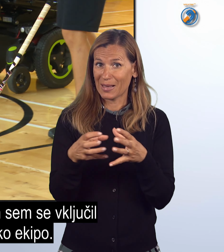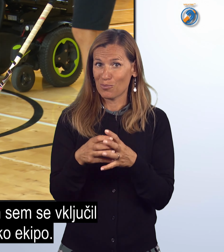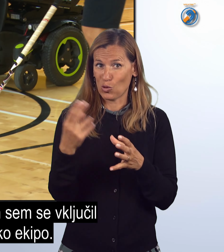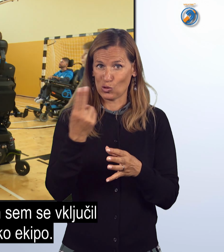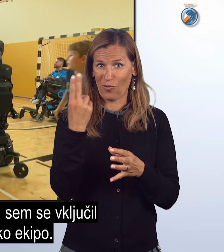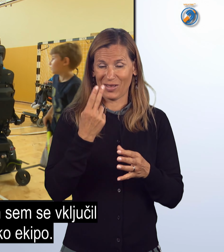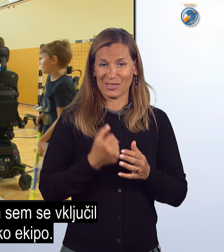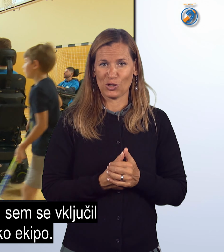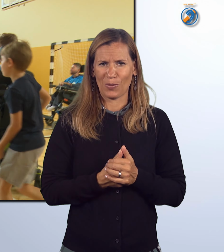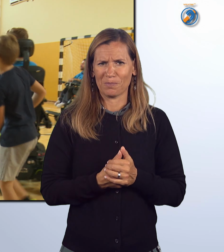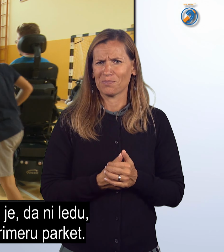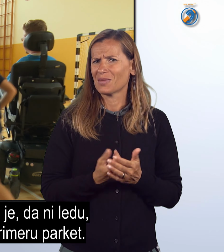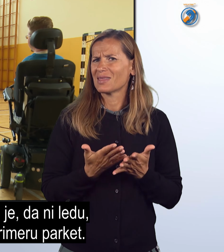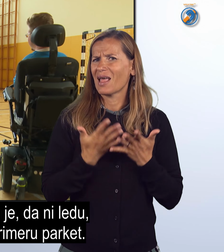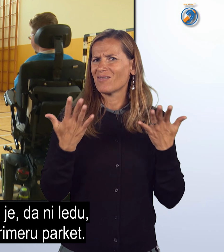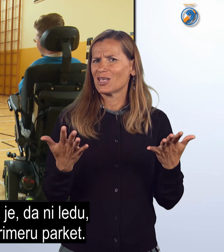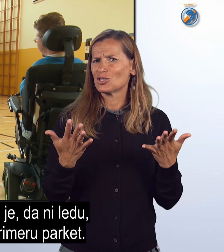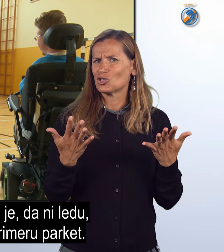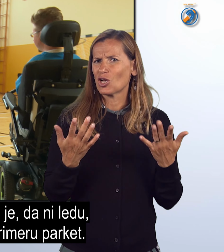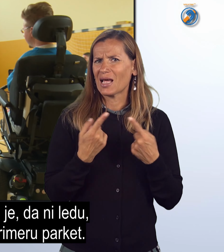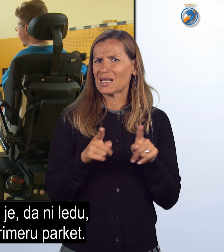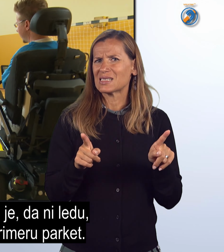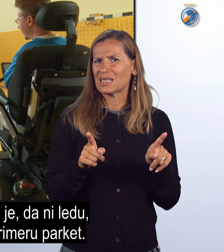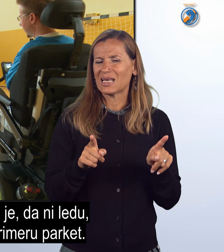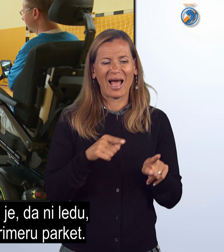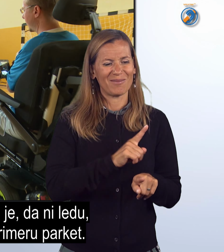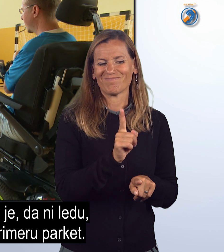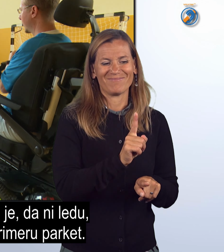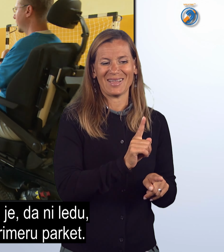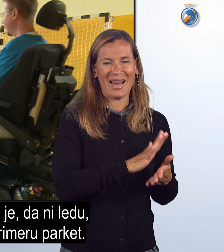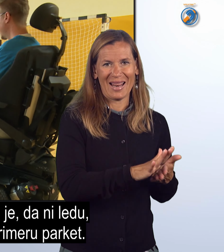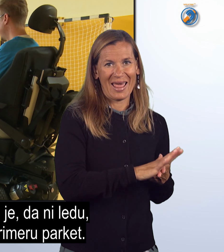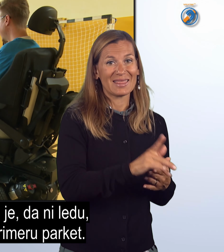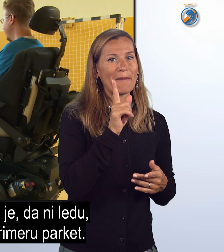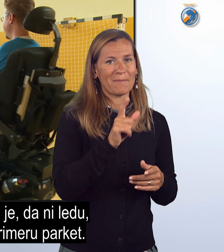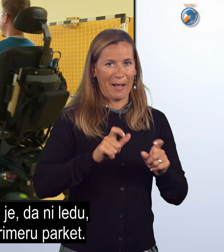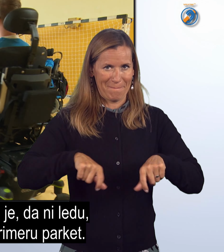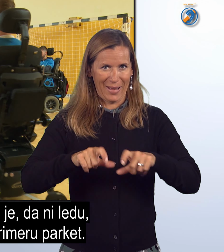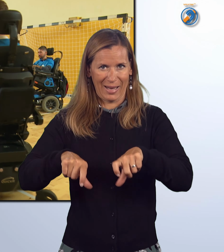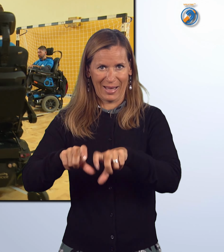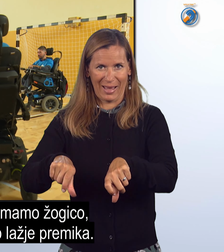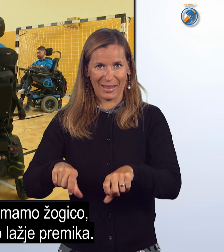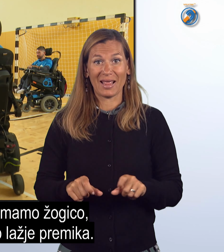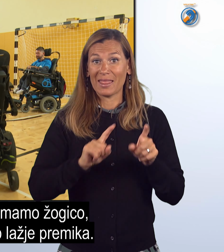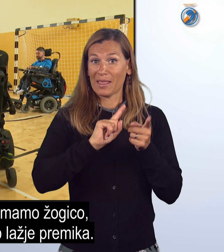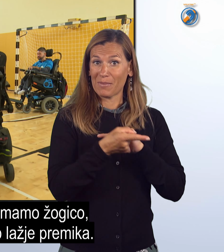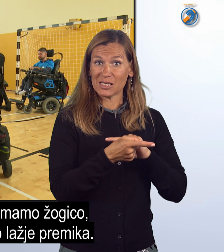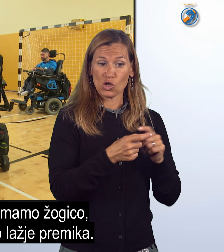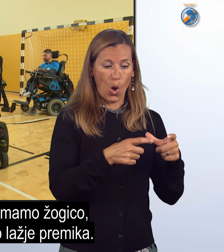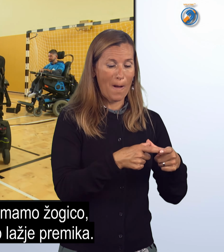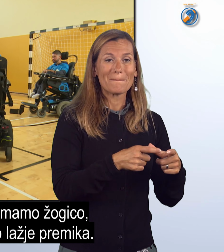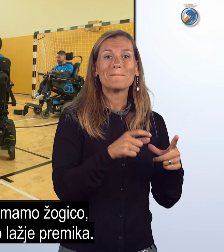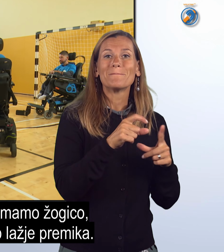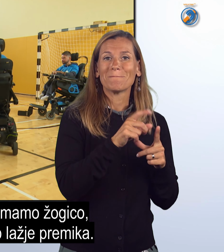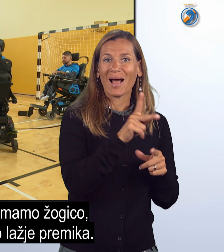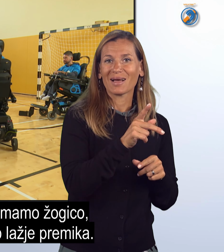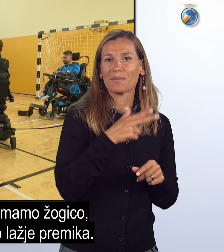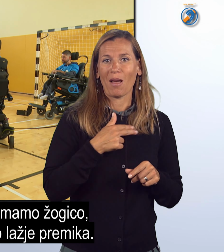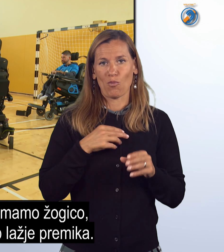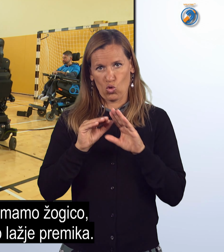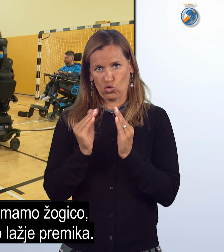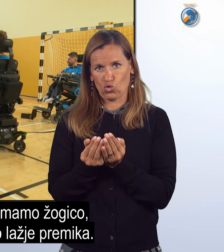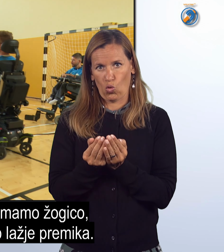ekipo slovensko. Največja razlika je, ni let, ampak je v tem primeru parket, na mesto pa, kaj imamo žobco, tako da